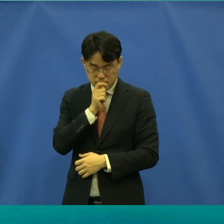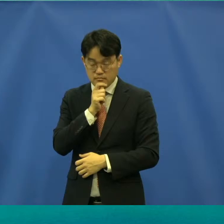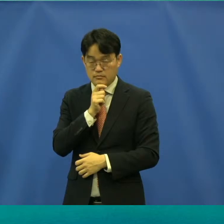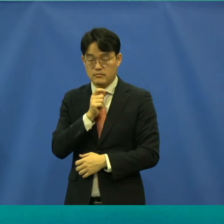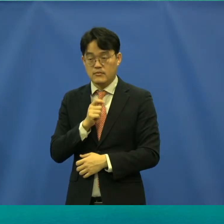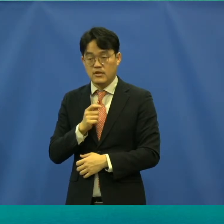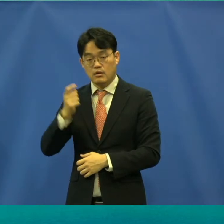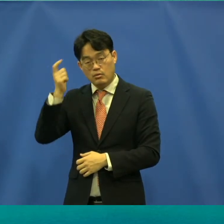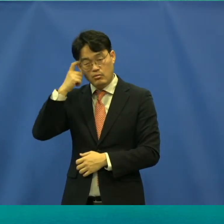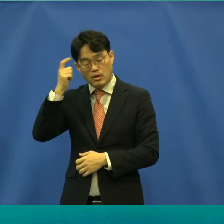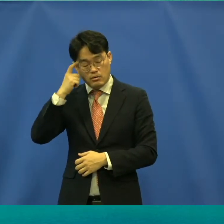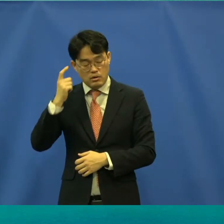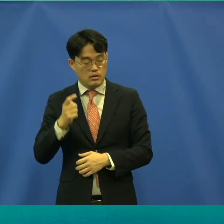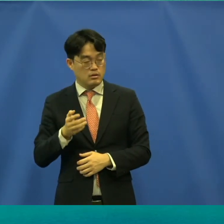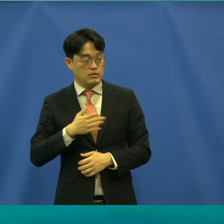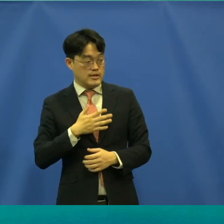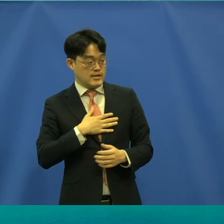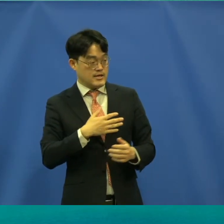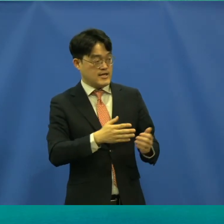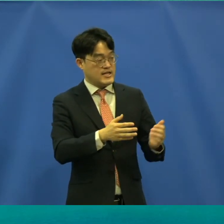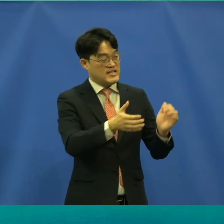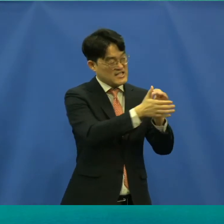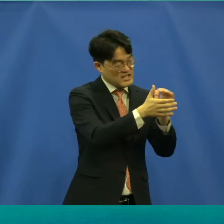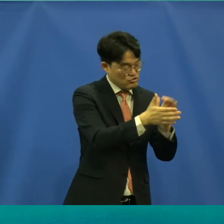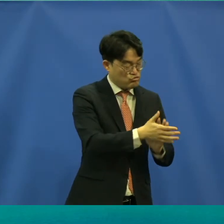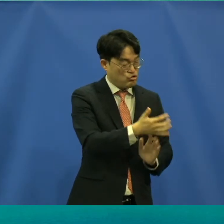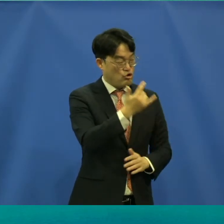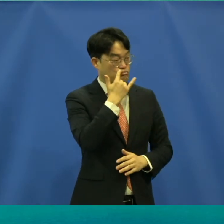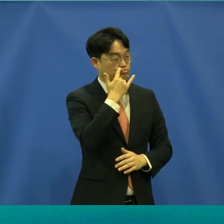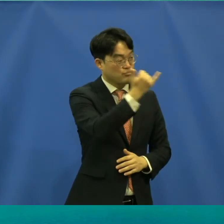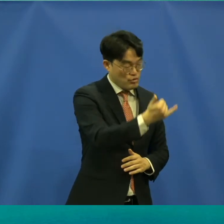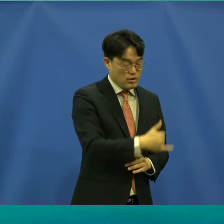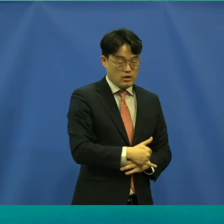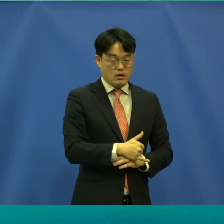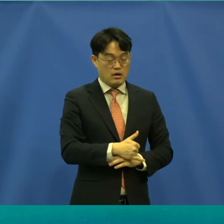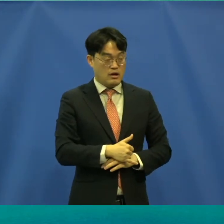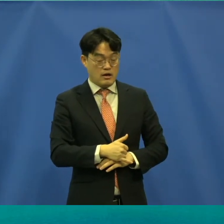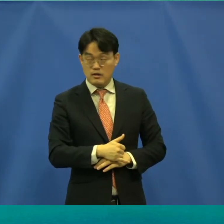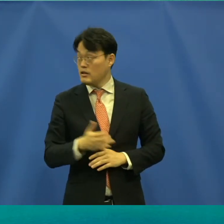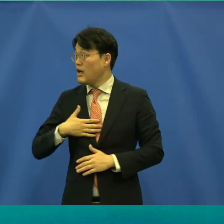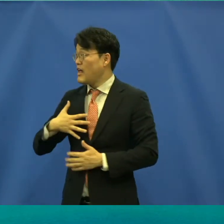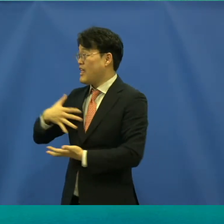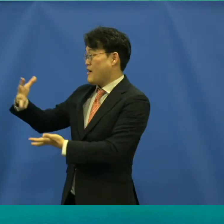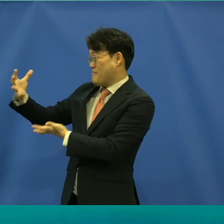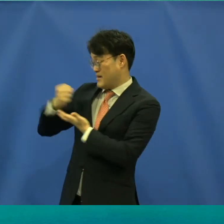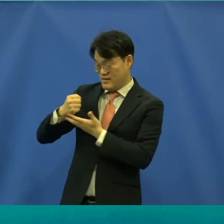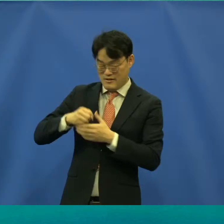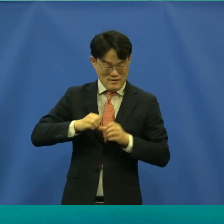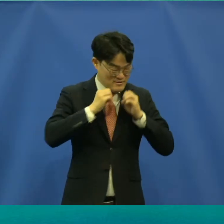부모에게 침묵하고 있느냐는 거예요. 어제 제가 그러잖아요. 담대하게 거침없이라고 하는 거예요.